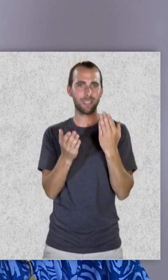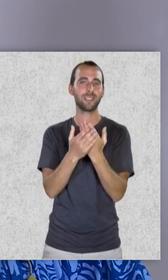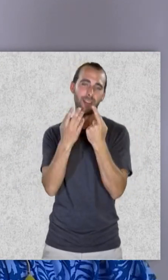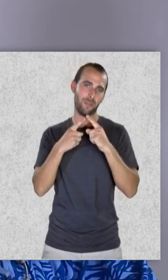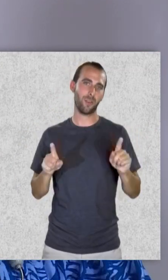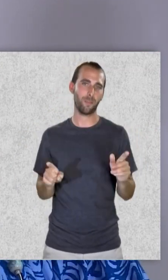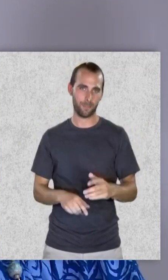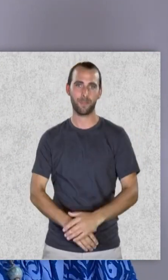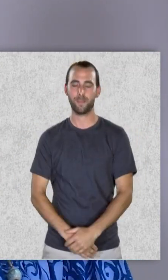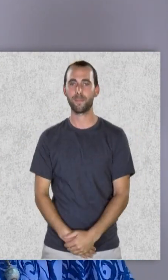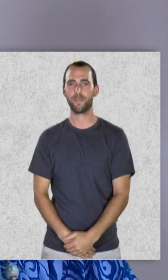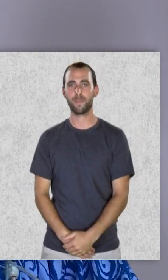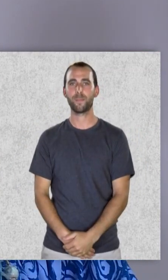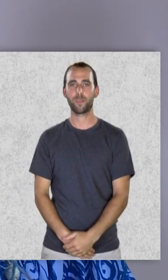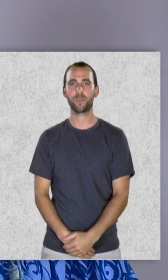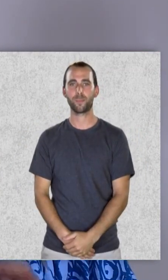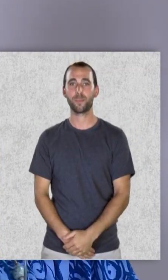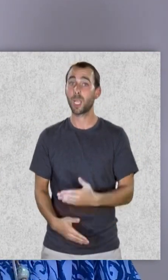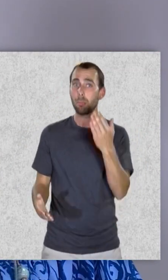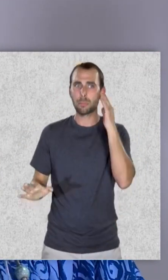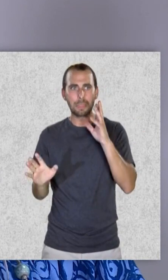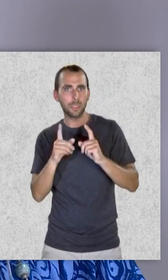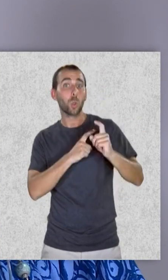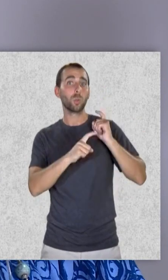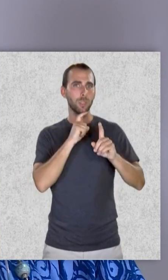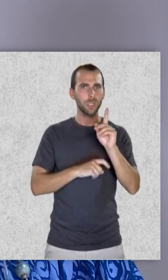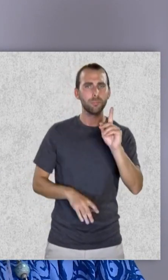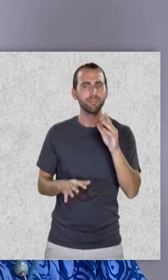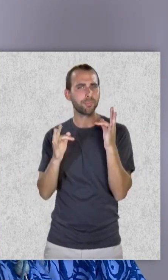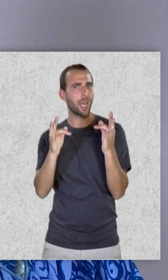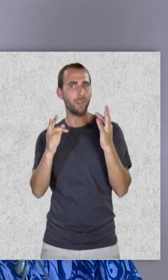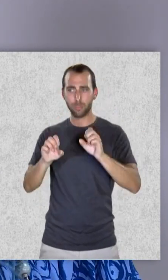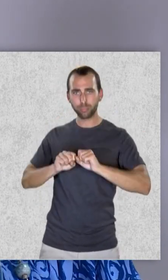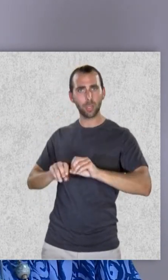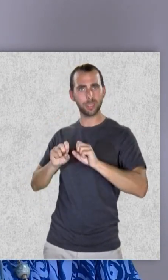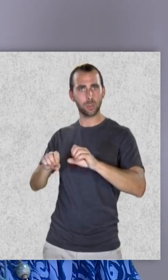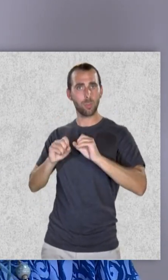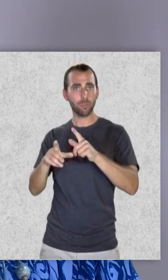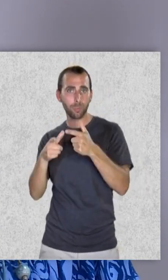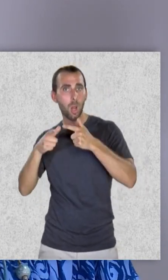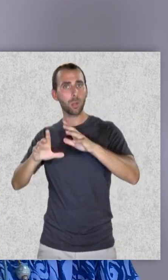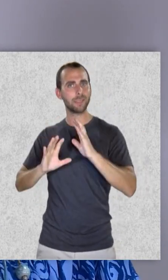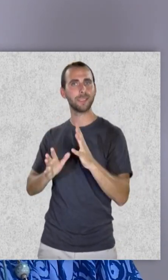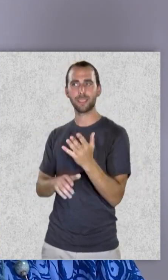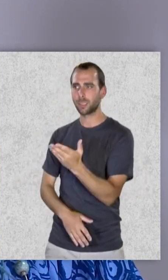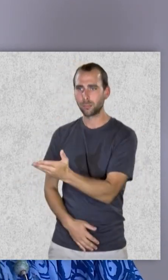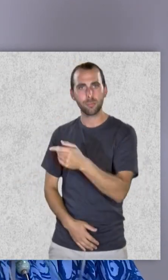Voilà. Et si je peux revenir, et par rapport à l'enseignement de la langue, on fait aussi de